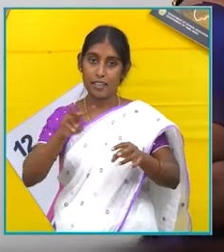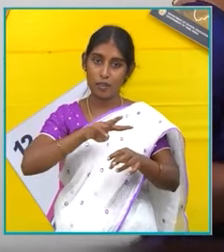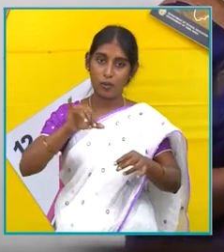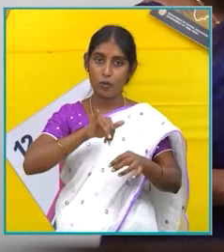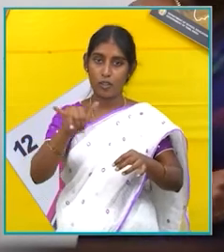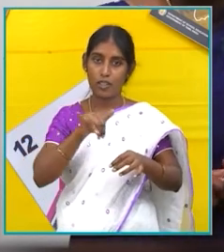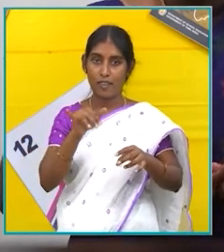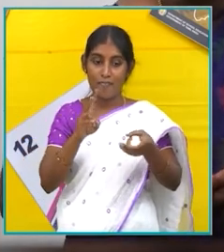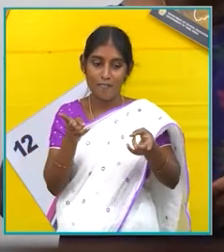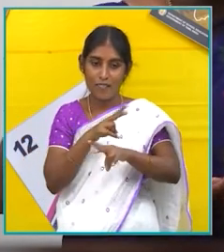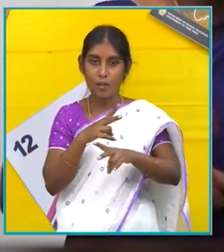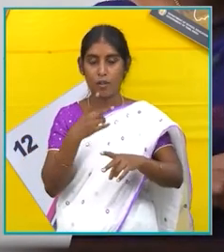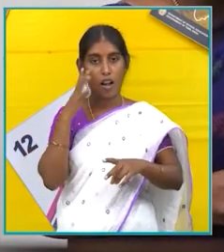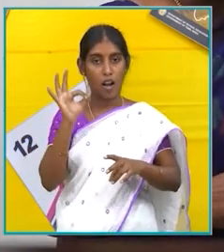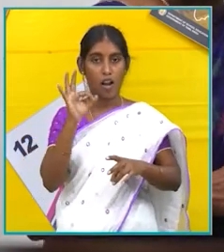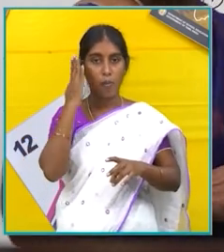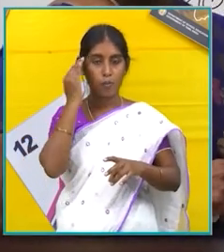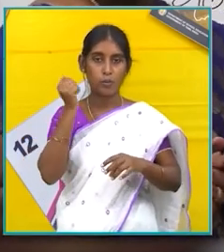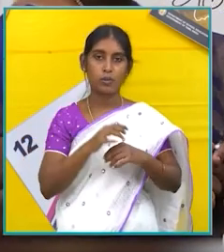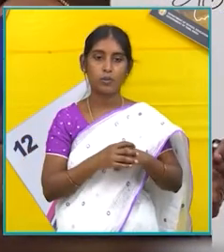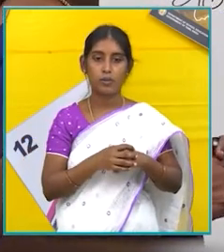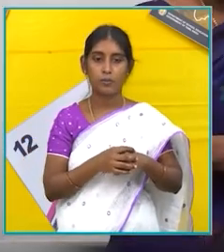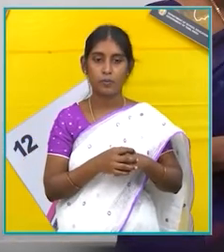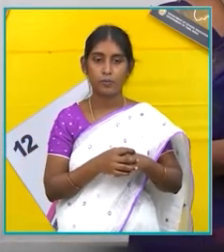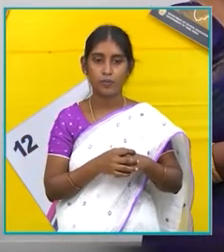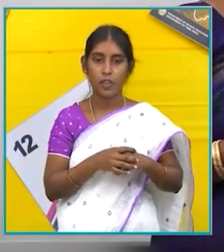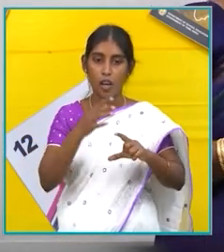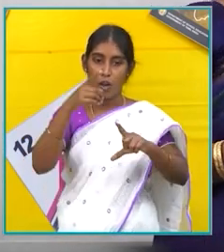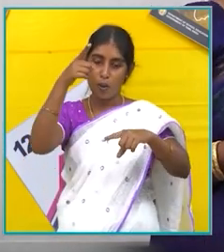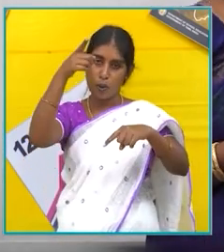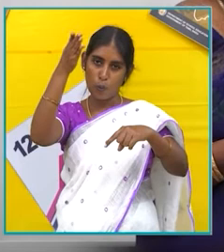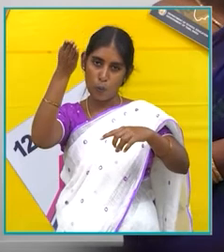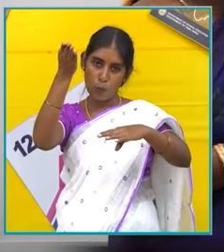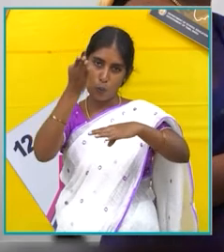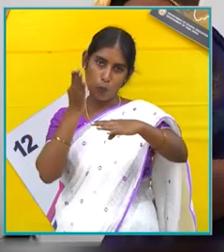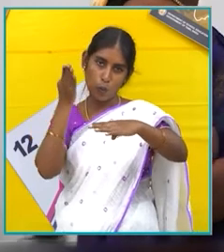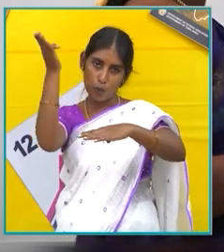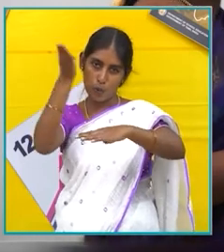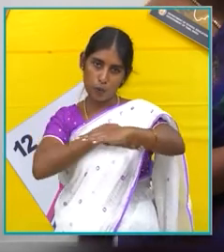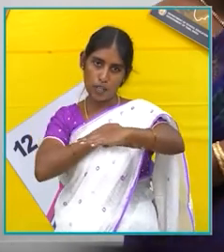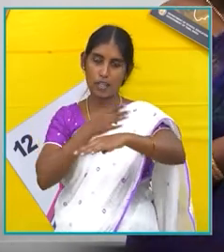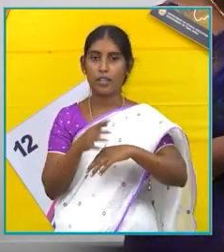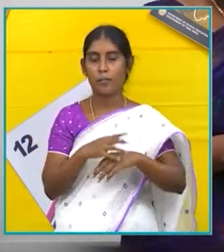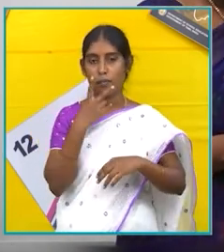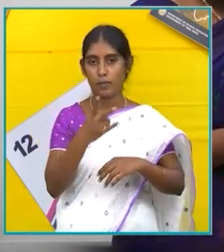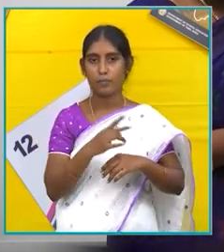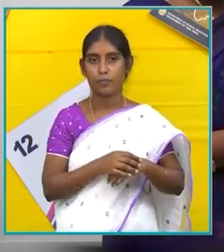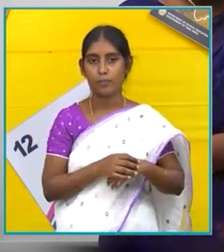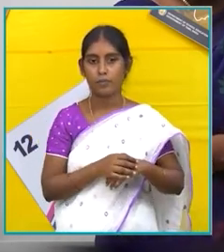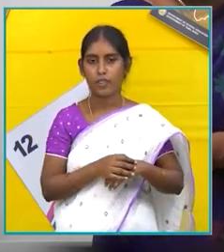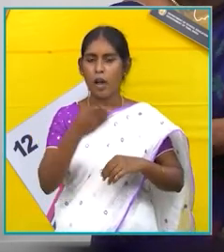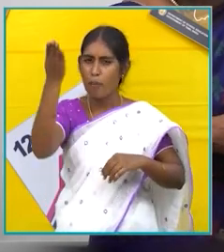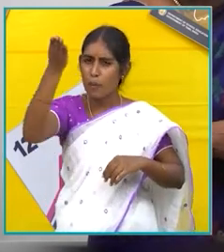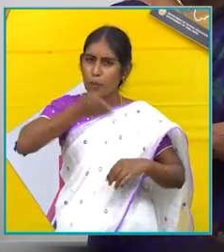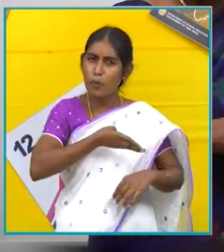சொல்வோம். அடுத்தது நம்ம குறுக்கு வெட்டி பார்க்கலாம். அடுத்து நம்ம பார்க்க போகிறது குறுக்கு வெட்டி. இந்த குறுக்கு